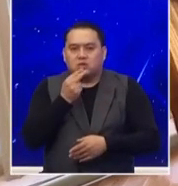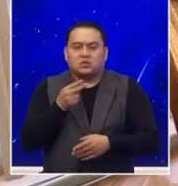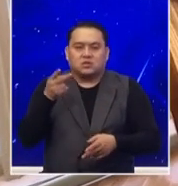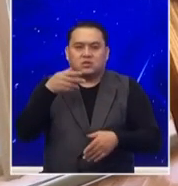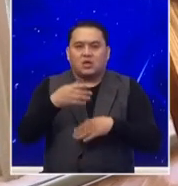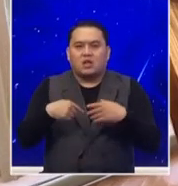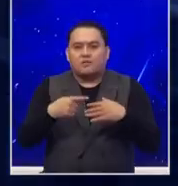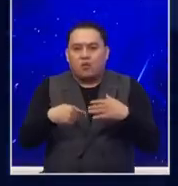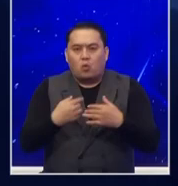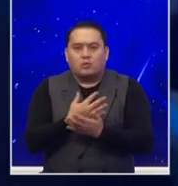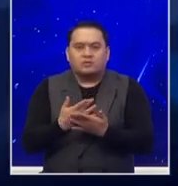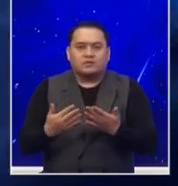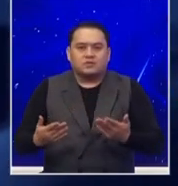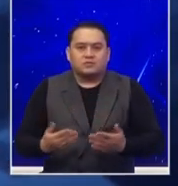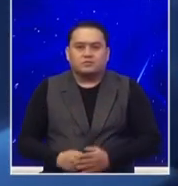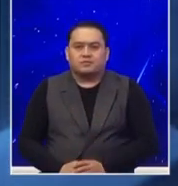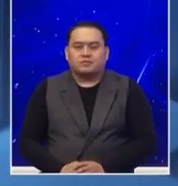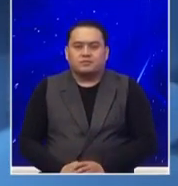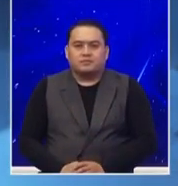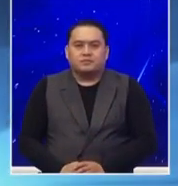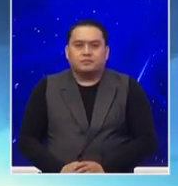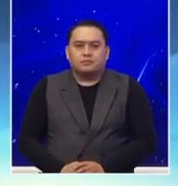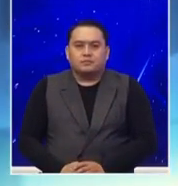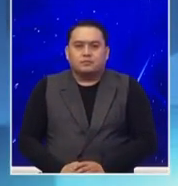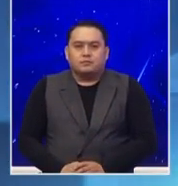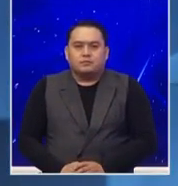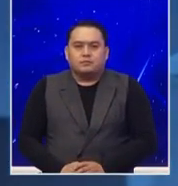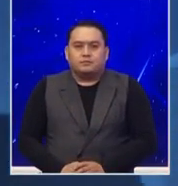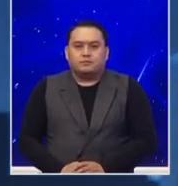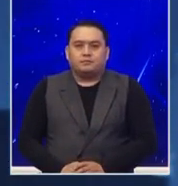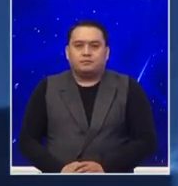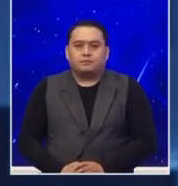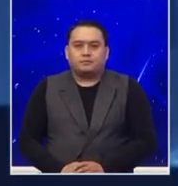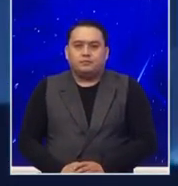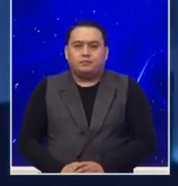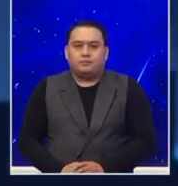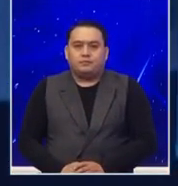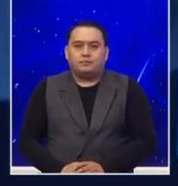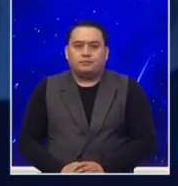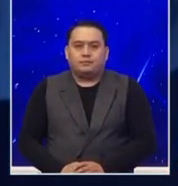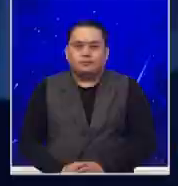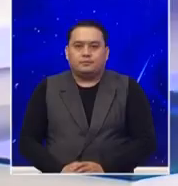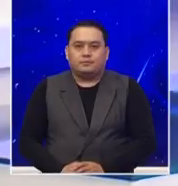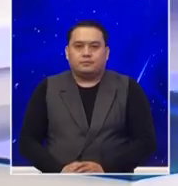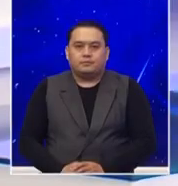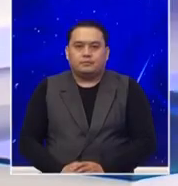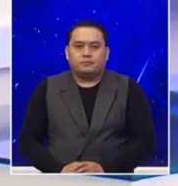салонов красоты. Пана Усимбекова, Мадина Беркызы, Жайык Курманбаев, Абылай Куттыкбай, телеканал ЖТСУ.